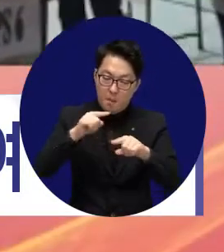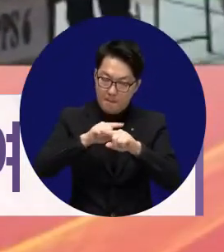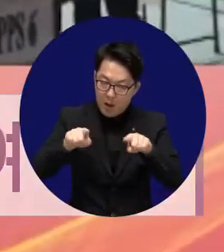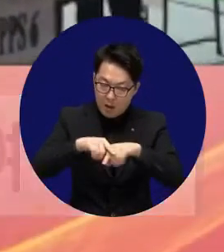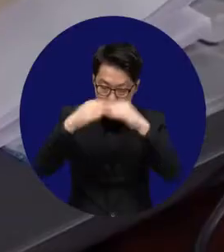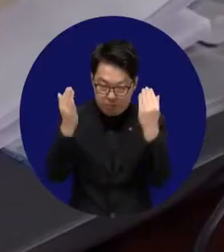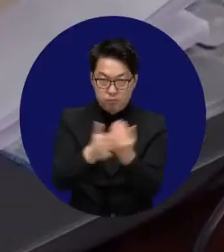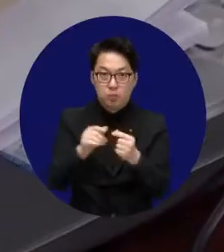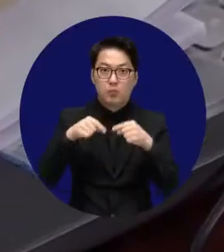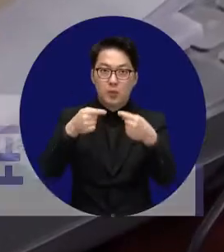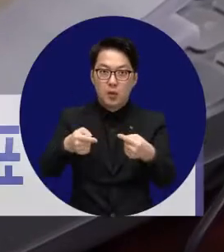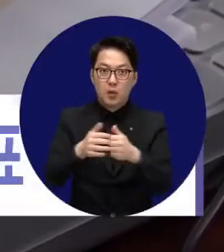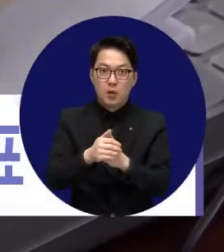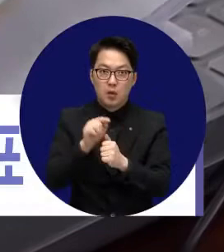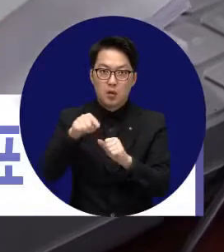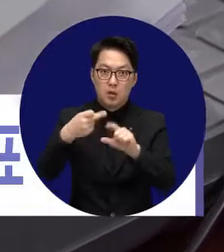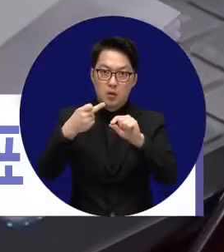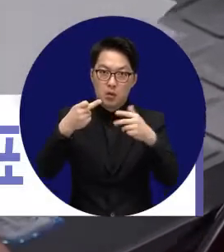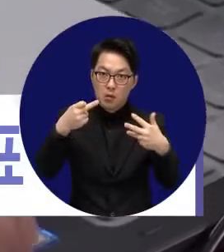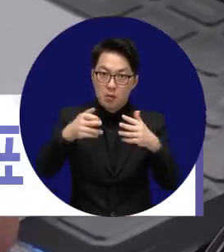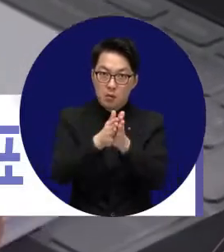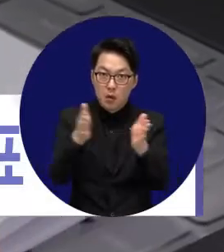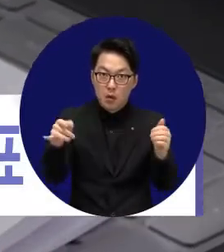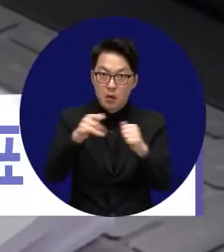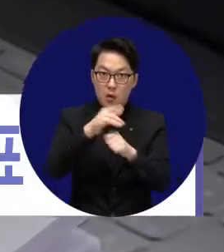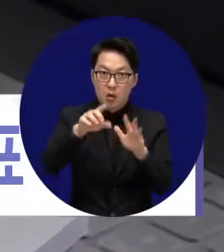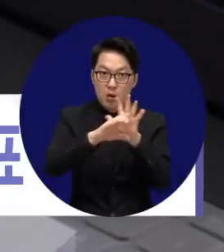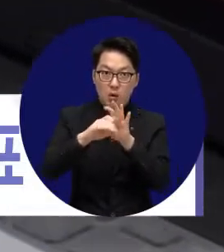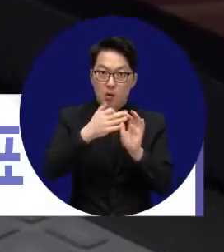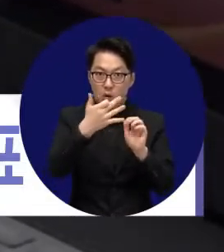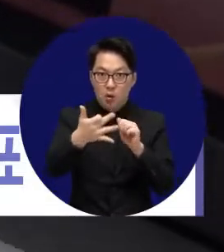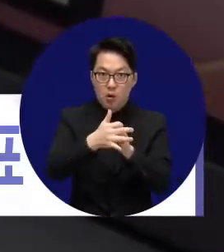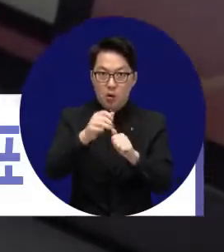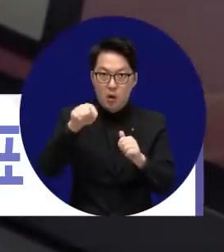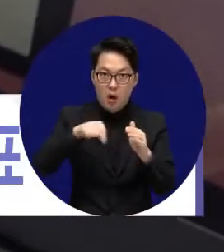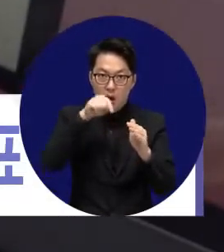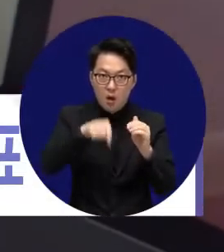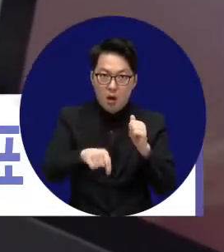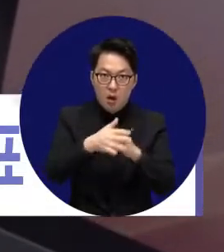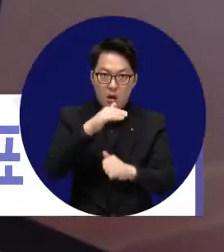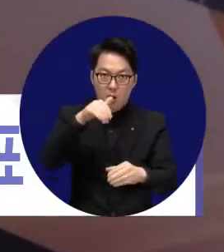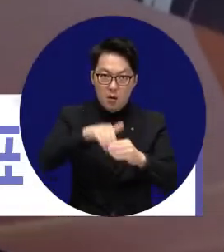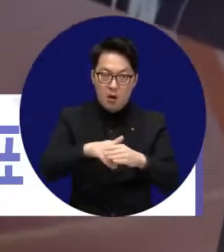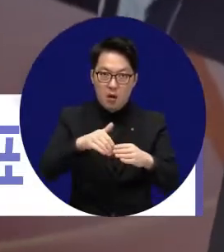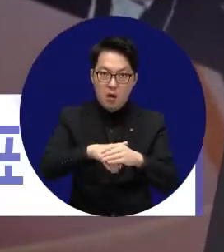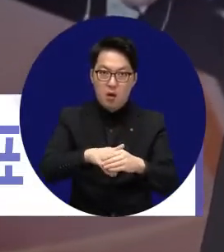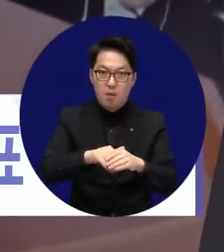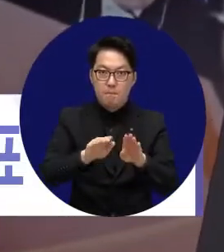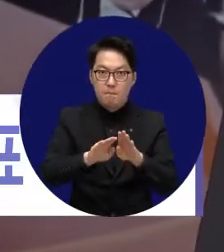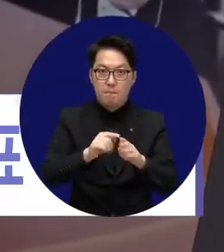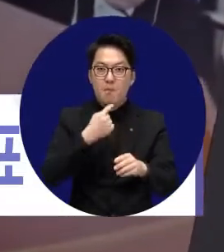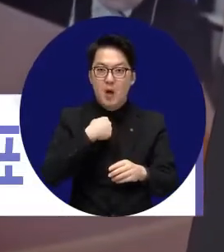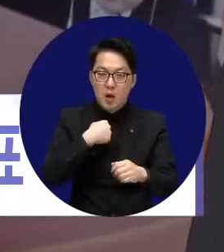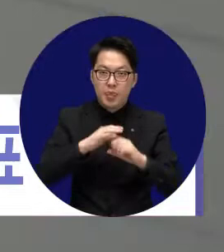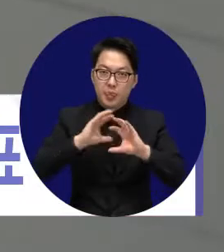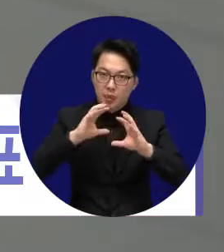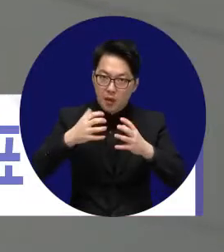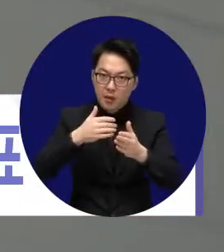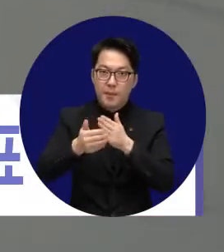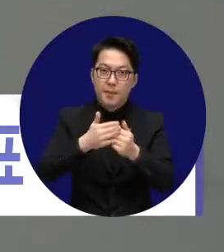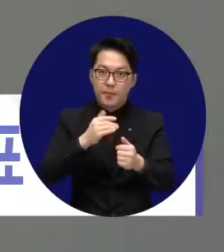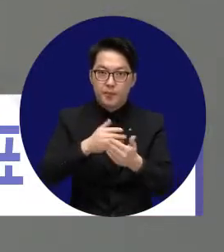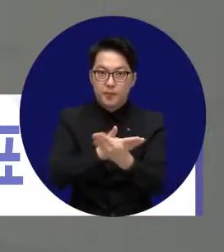참여했습니다. 특히 8일 열린 웹세미나, 코로나 바이러스 팬데믹 하에서 선거를 실시한 국가의 경험